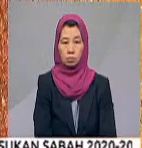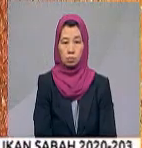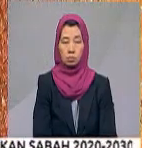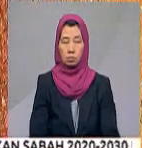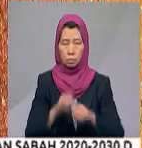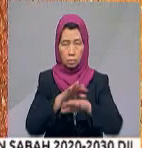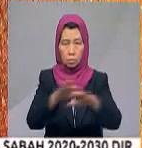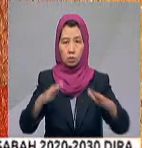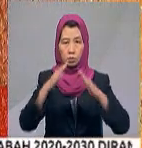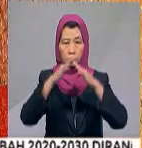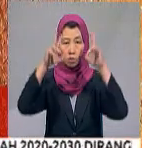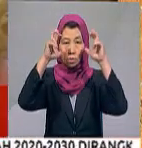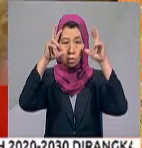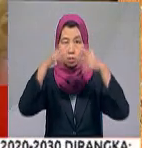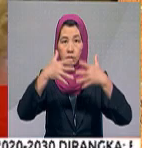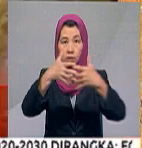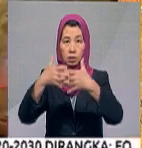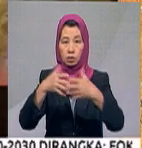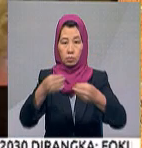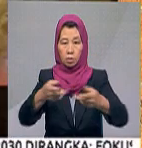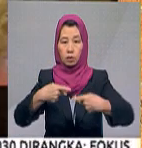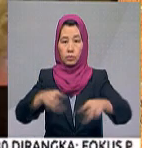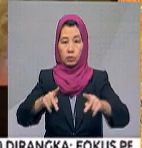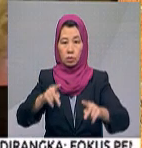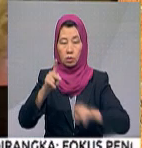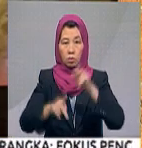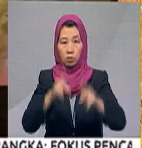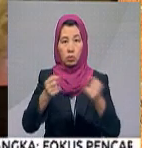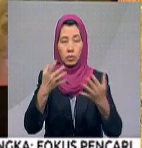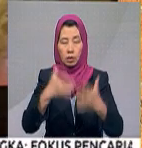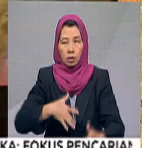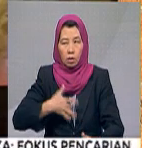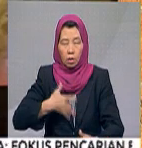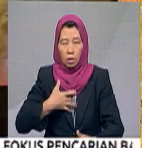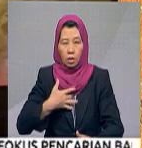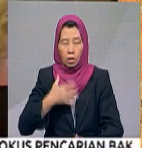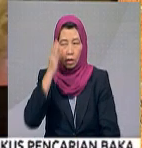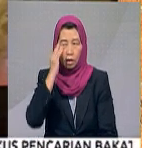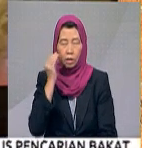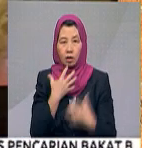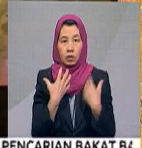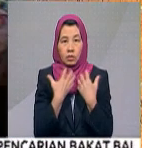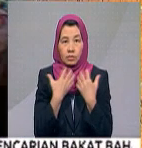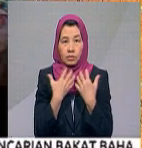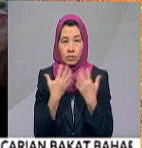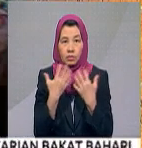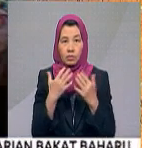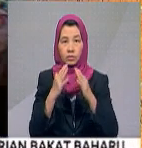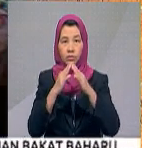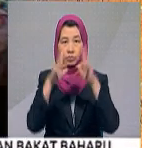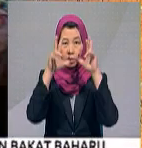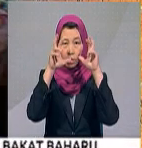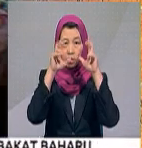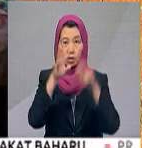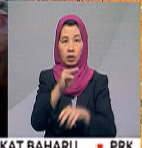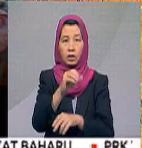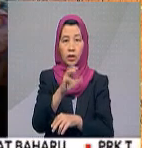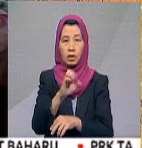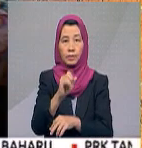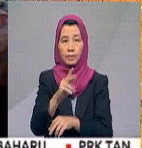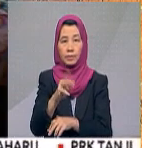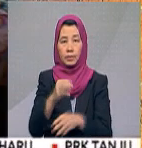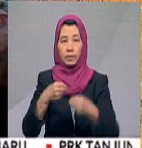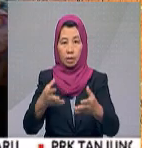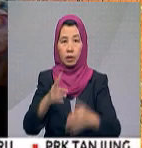Dular sebuah rumah hantu di Amerika Syarikat memberi peluang untuk orang ramai merasai pengalaman mendebarkan. Rumah hantu McMe Manor